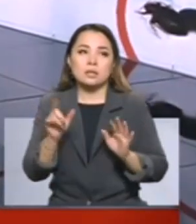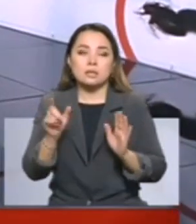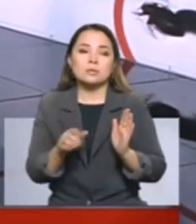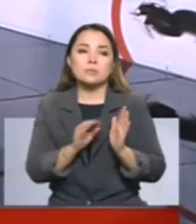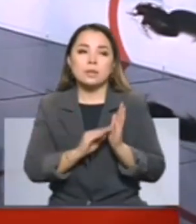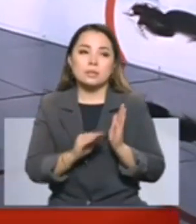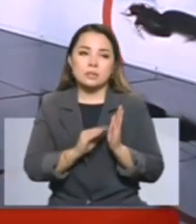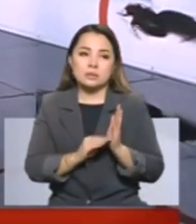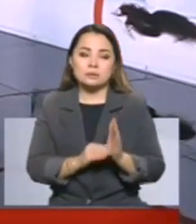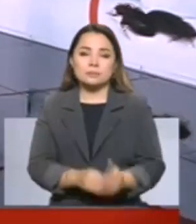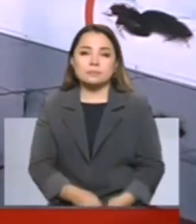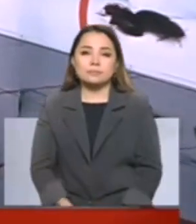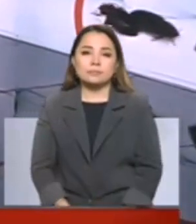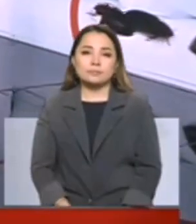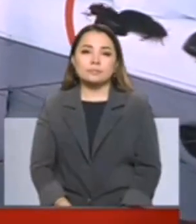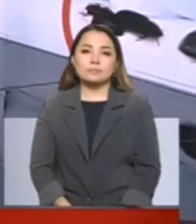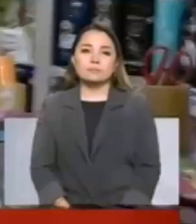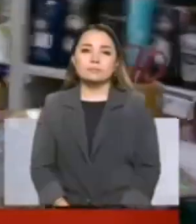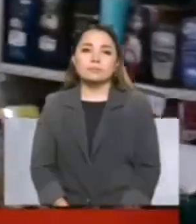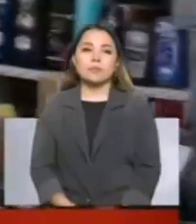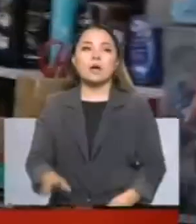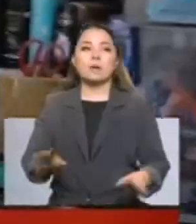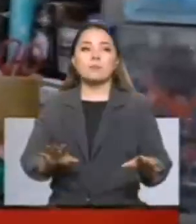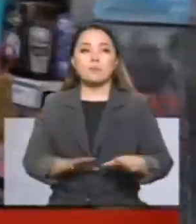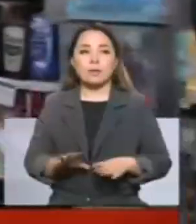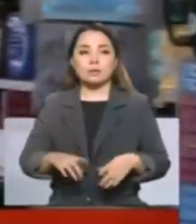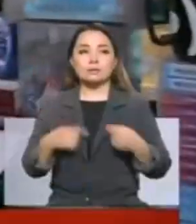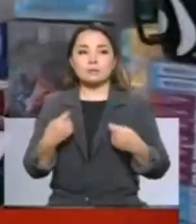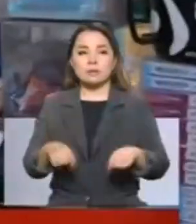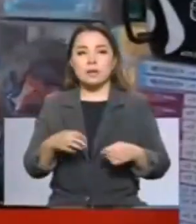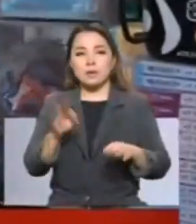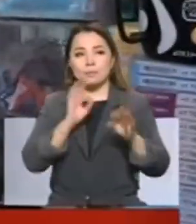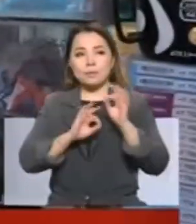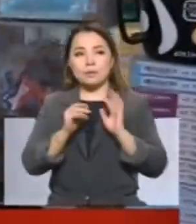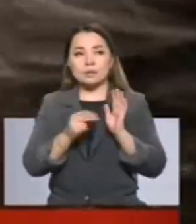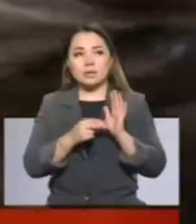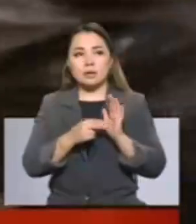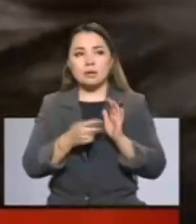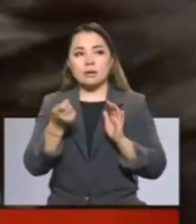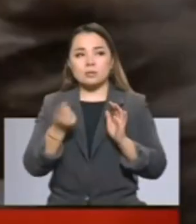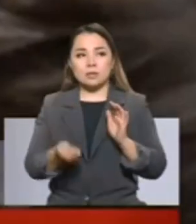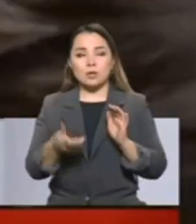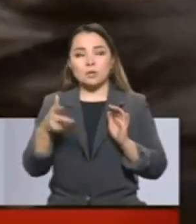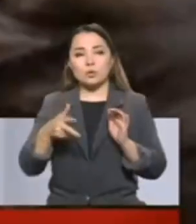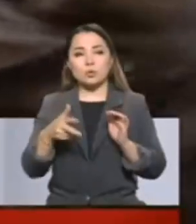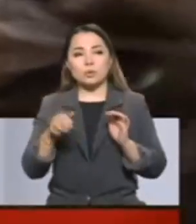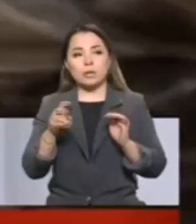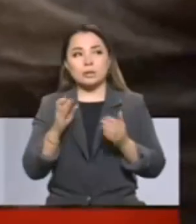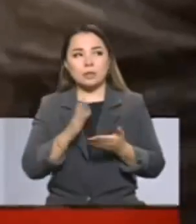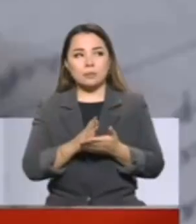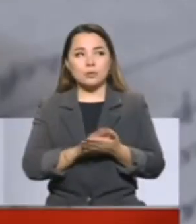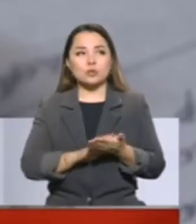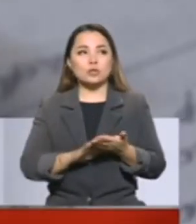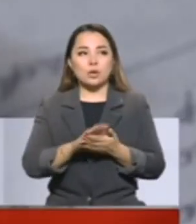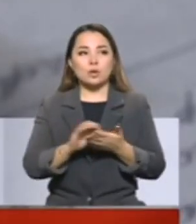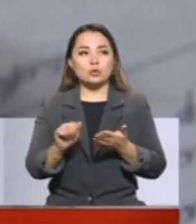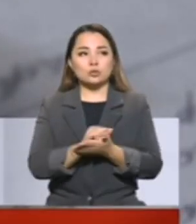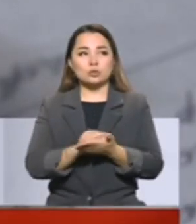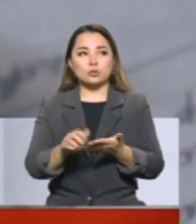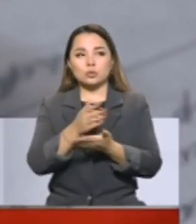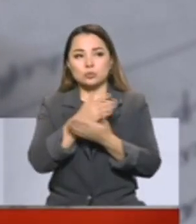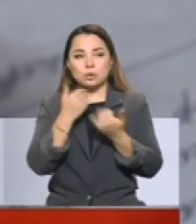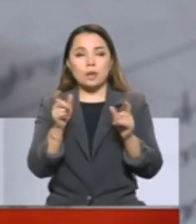Оралбайқызы зерттеп көрді. Базарда самсап тұрған препараттардың бағасы тарзан, әргетсе 3000 теңге, бірақ еш қайсының құжаты